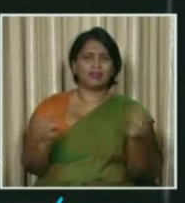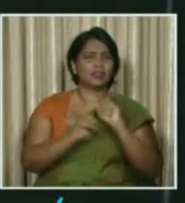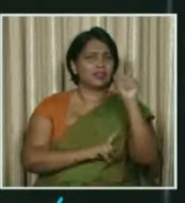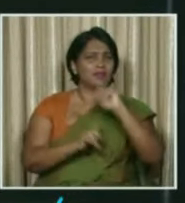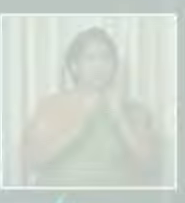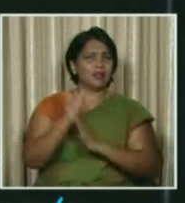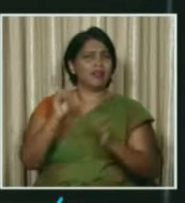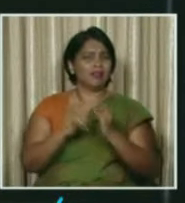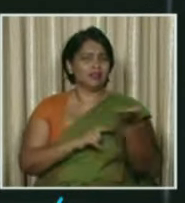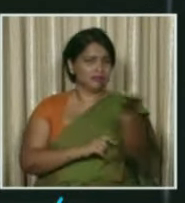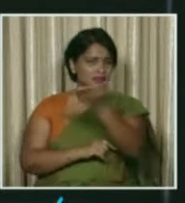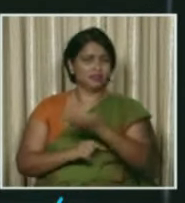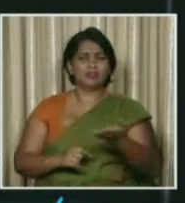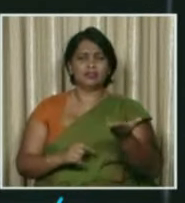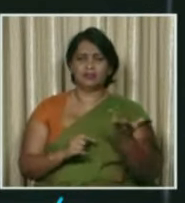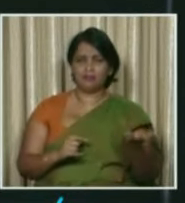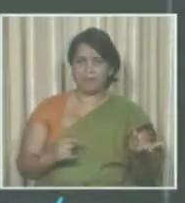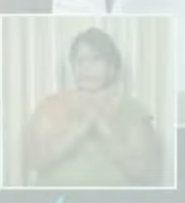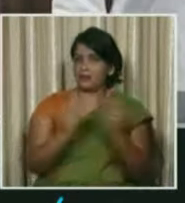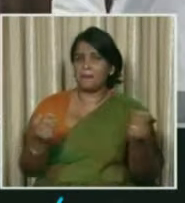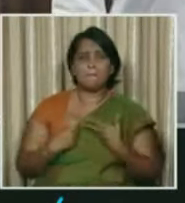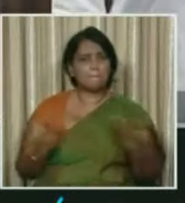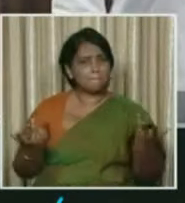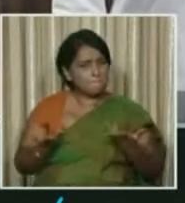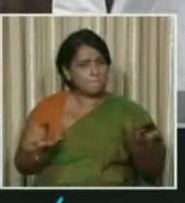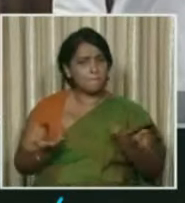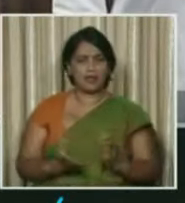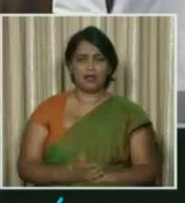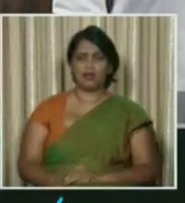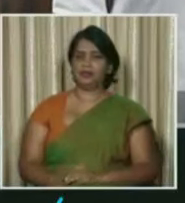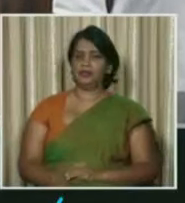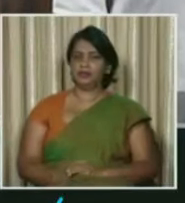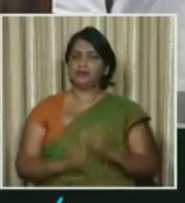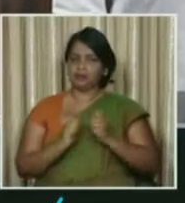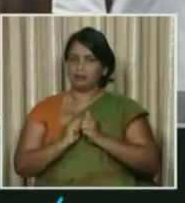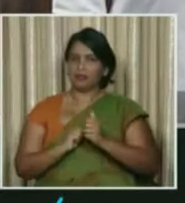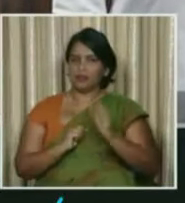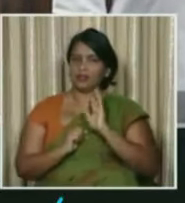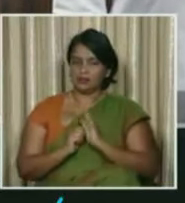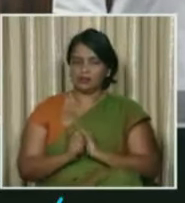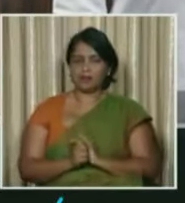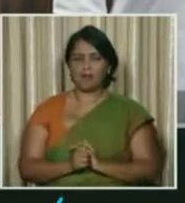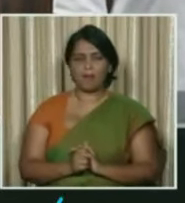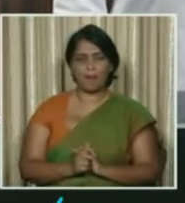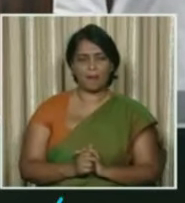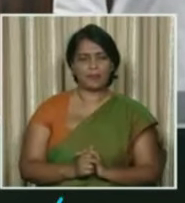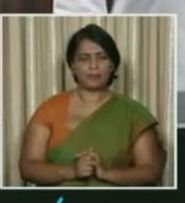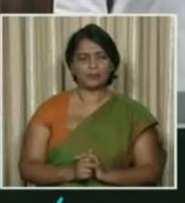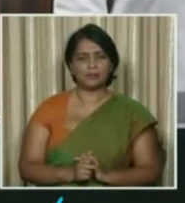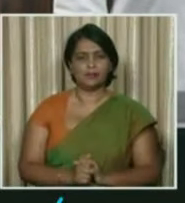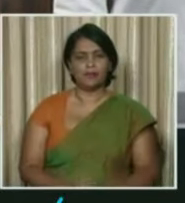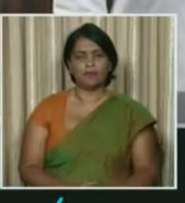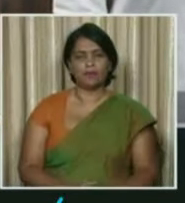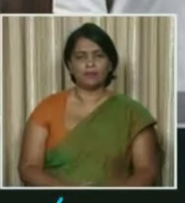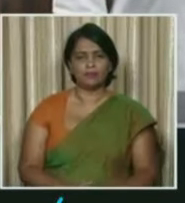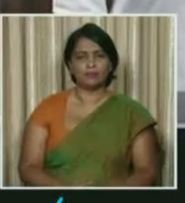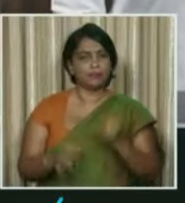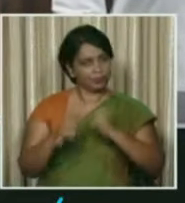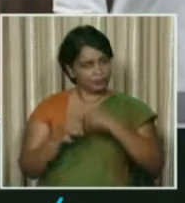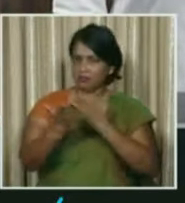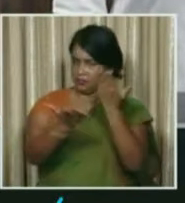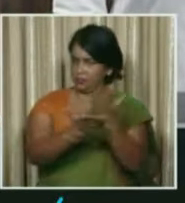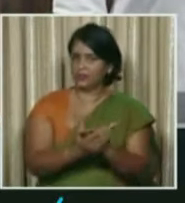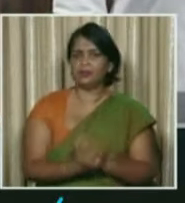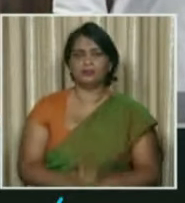මට බලෙන් ආඩි කරන්න බෑනේ ගරු ගලා උතුරු කාලා කවුම් කන් දෙන්න අවශ්‍ය කටයුතු කරන්න ගහුවා කියලා ඇමතිවරු වාඩි වෙලා ඉන්නවා ඔබතුමාගේ ප්‍රශ්න ඉදිරිපත්